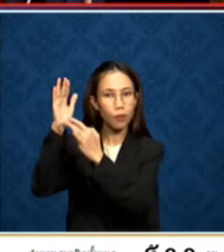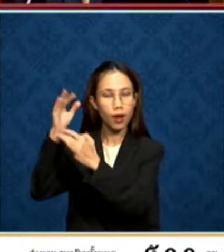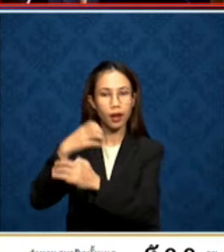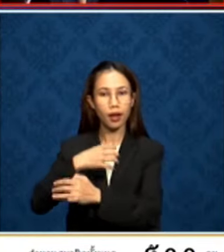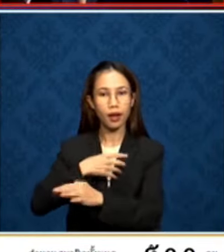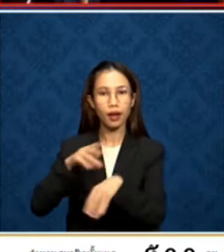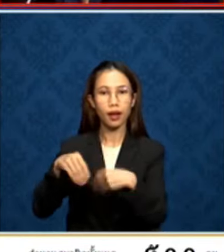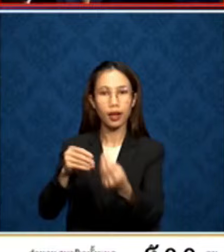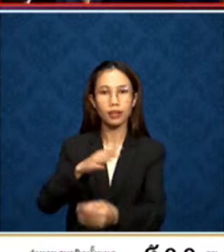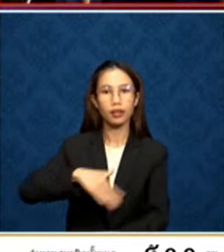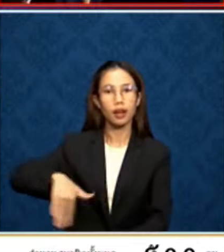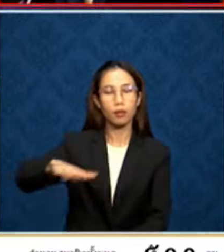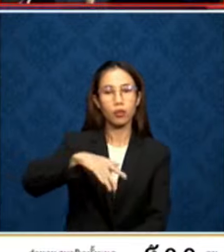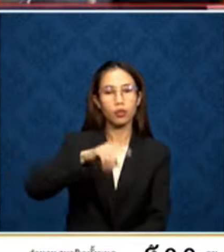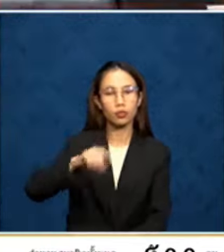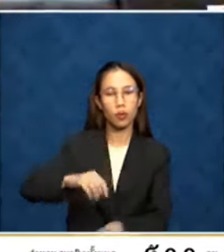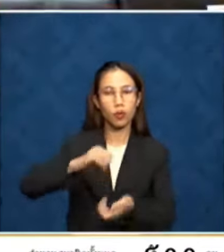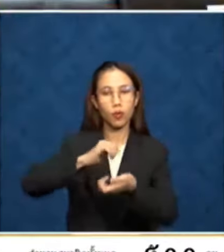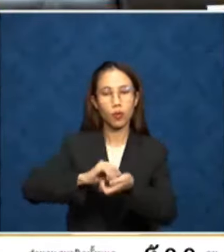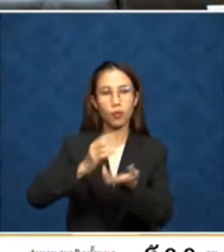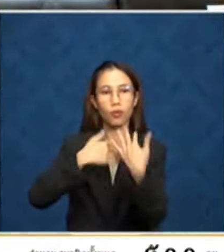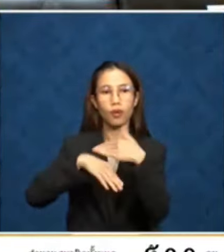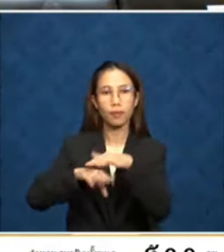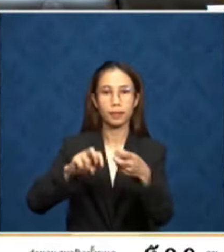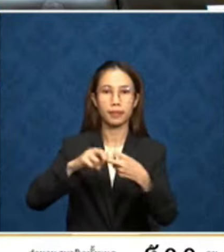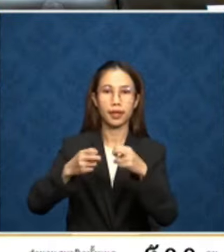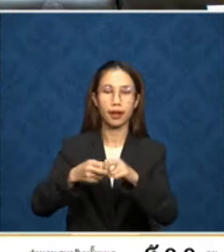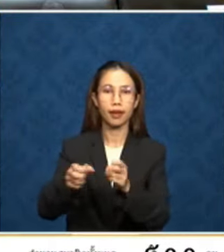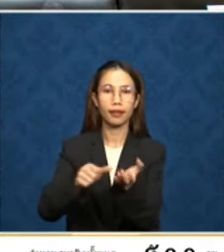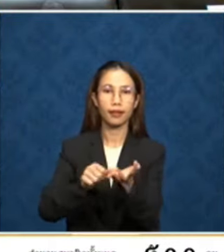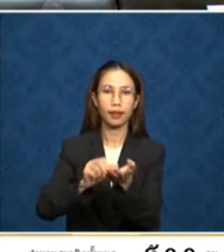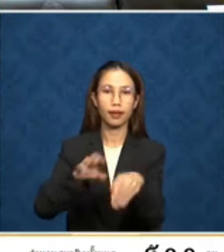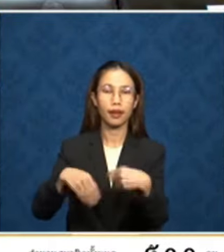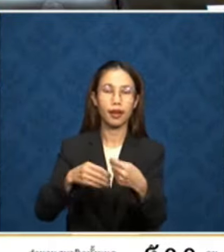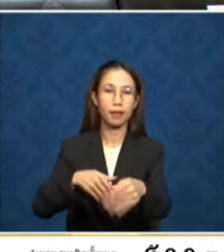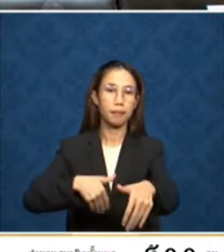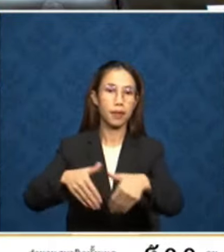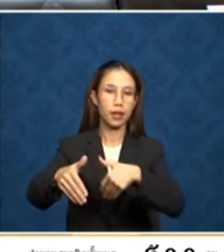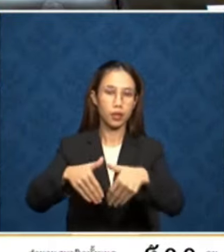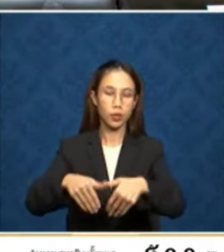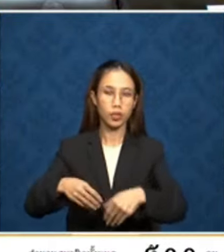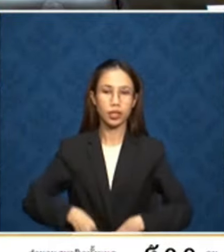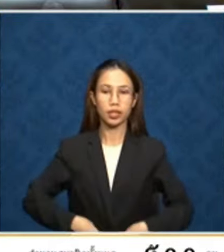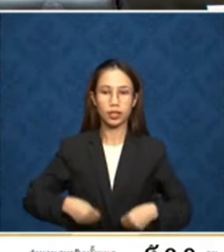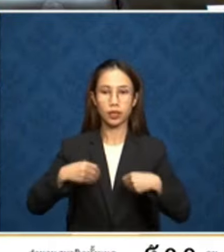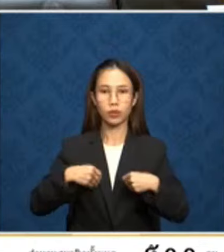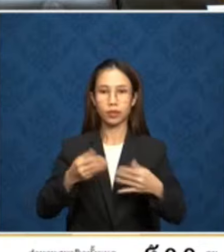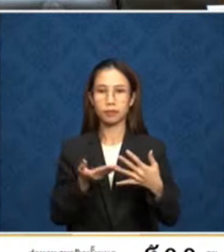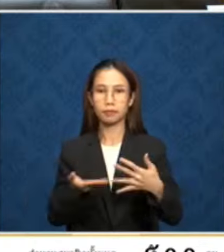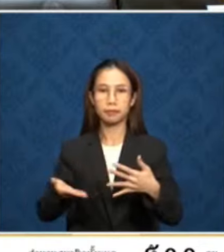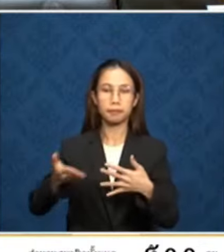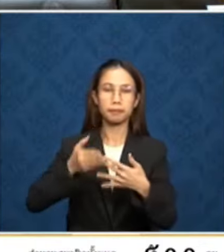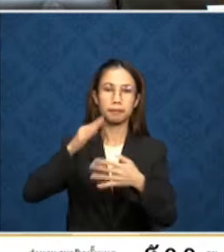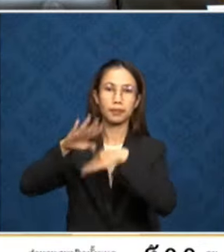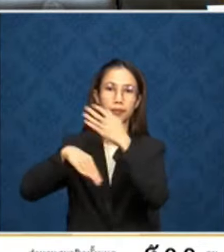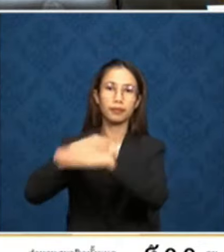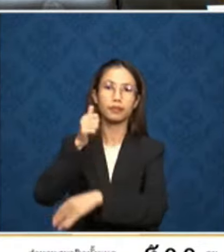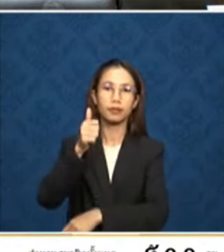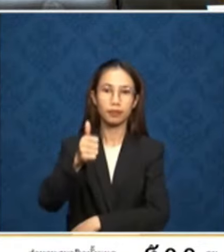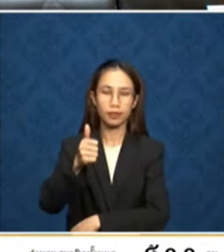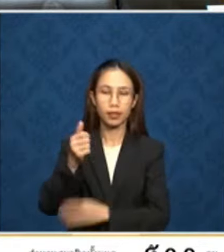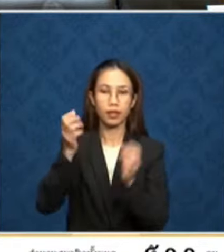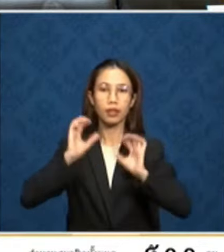พวกเรานั้นได้ร่วมมือกันแก้ไขปัญหาให้พี่น้องประชาชนยกระดับคุณภาพชีวิตของพวกเขาให้ดีขึ้น